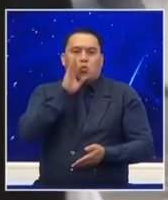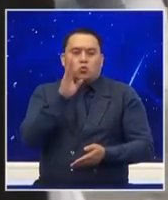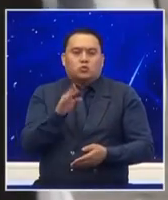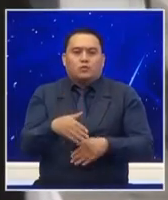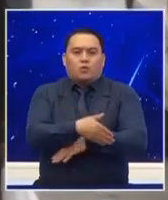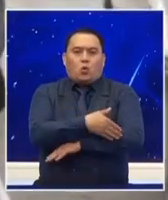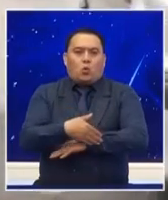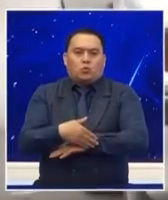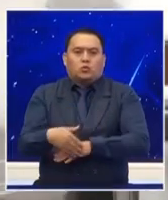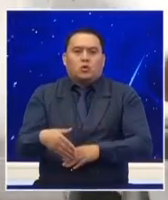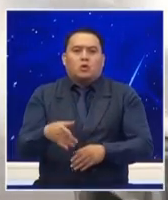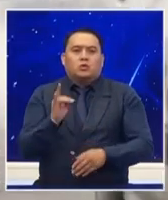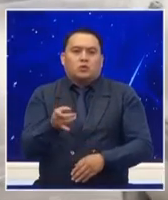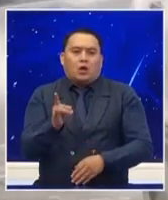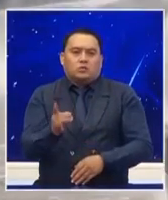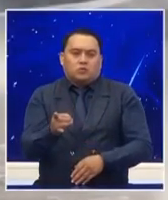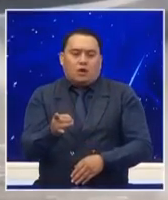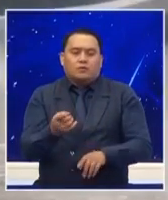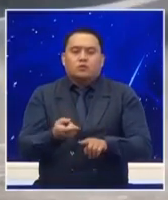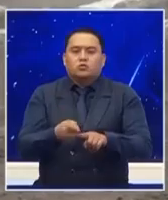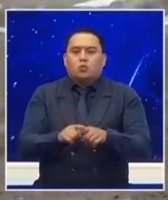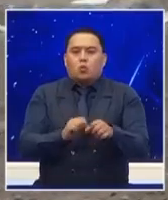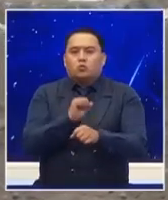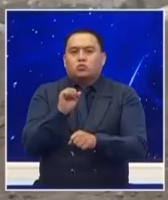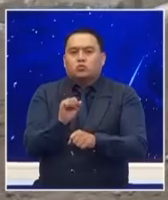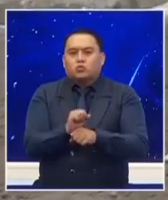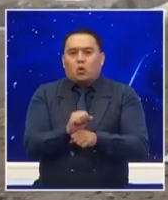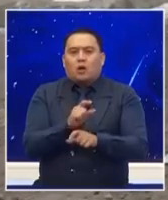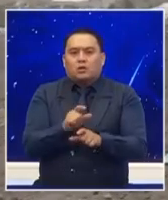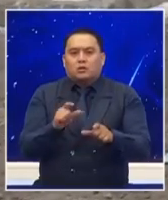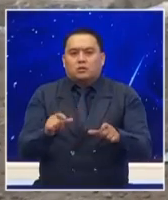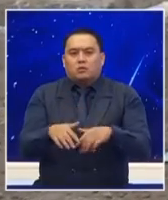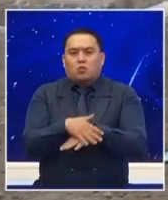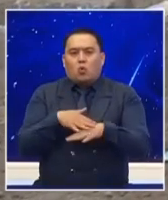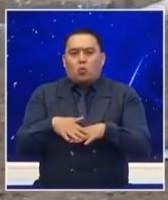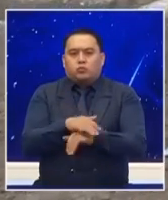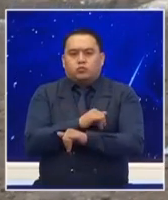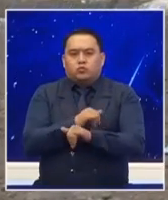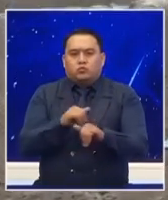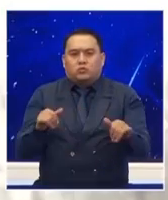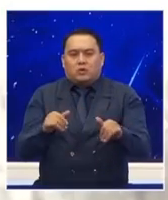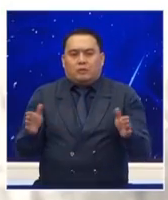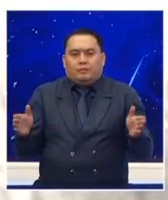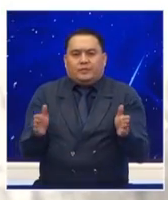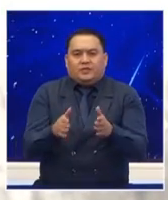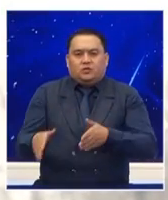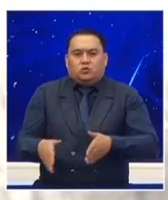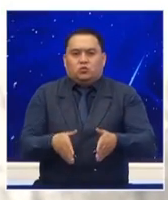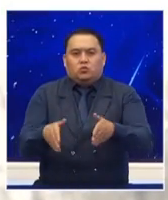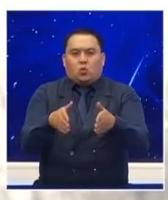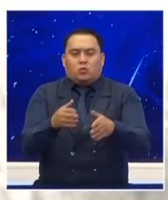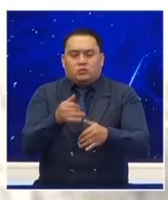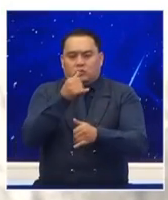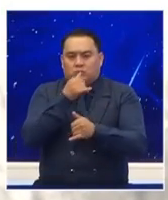көші ғилысына тұра қалып такси тоқтатады. Тоқтаған көлік пен адам қарасы көбейген сайын тар жолда ығы-жығы